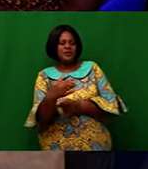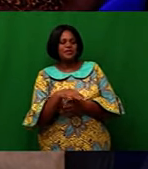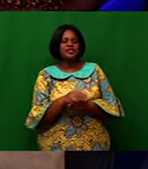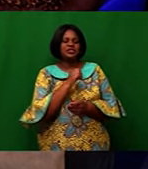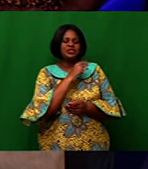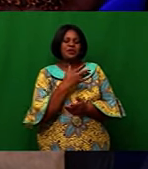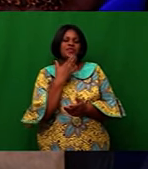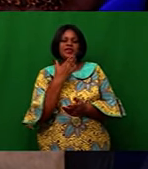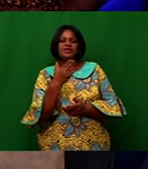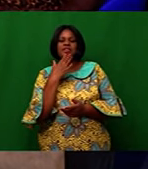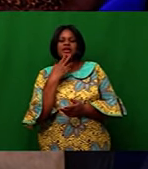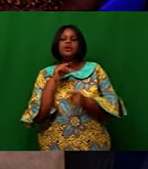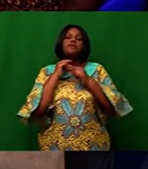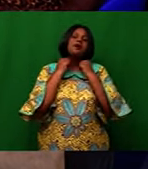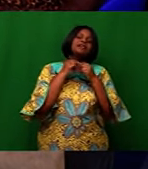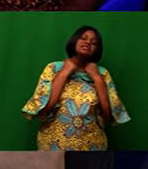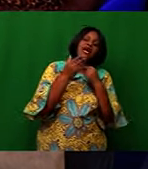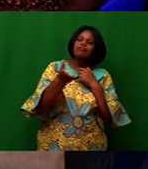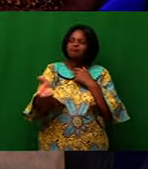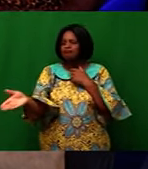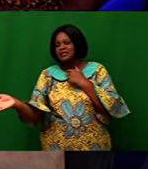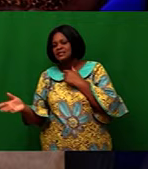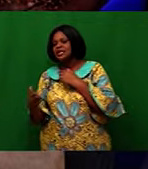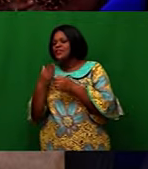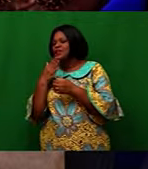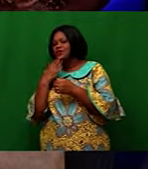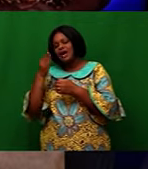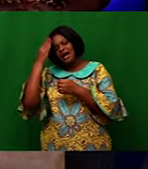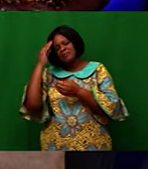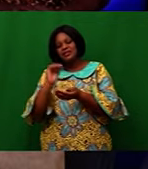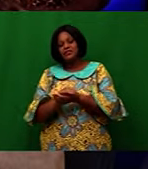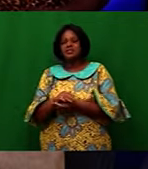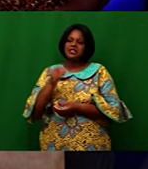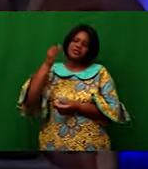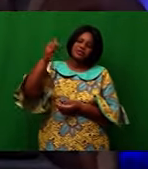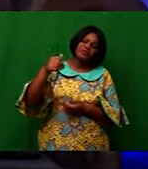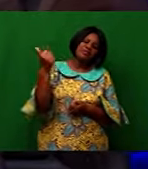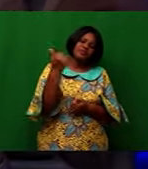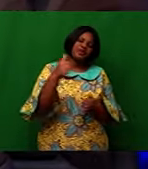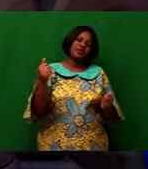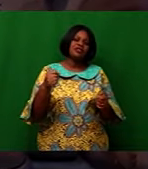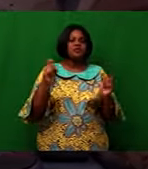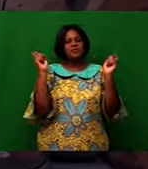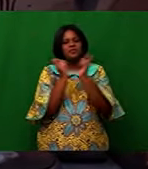sekuru mazorodze pasta chabuka Delight ndinovimba kuti unopinda munyika yemangwana zvakanaka